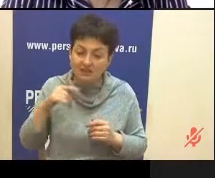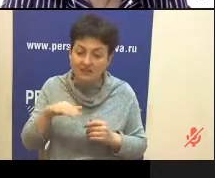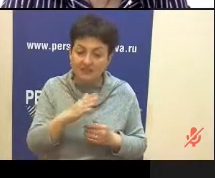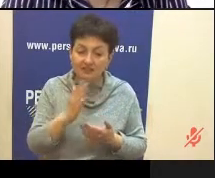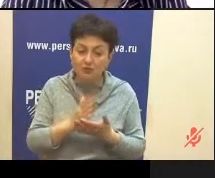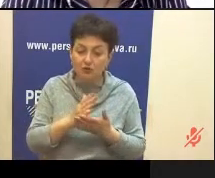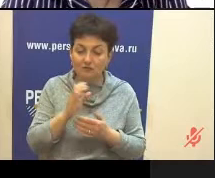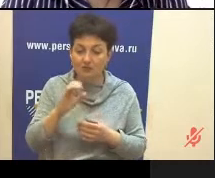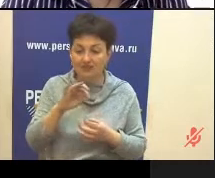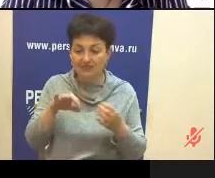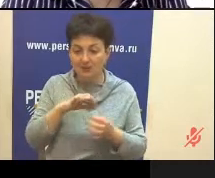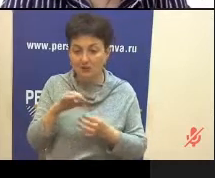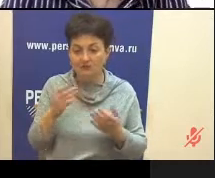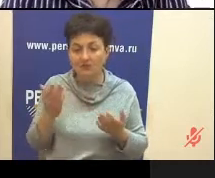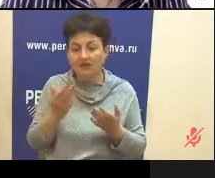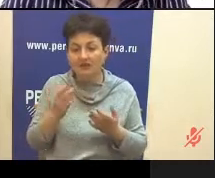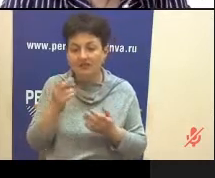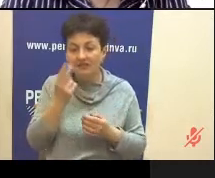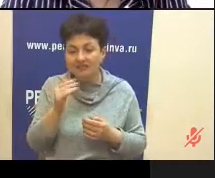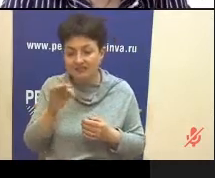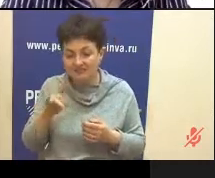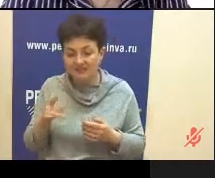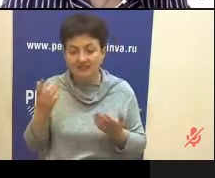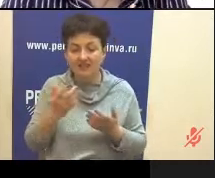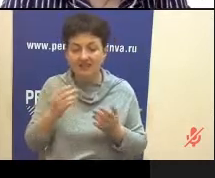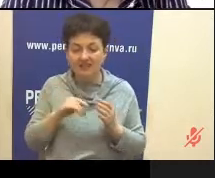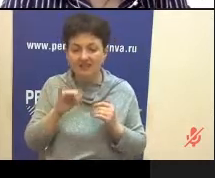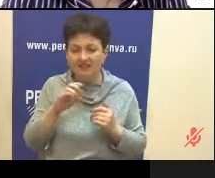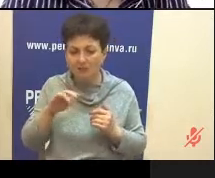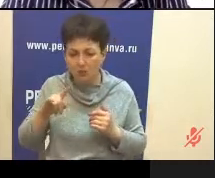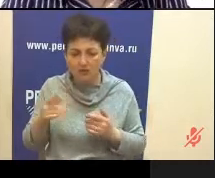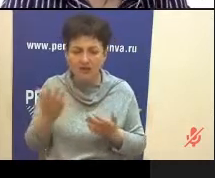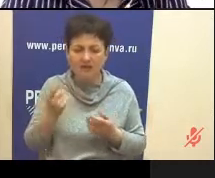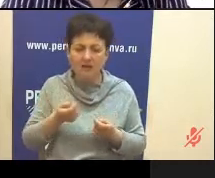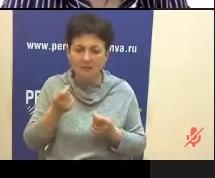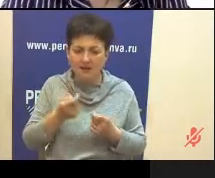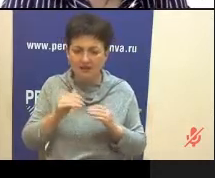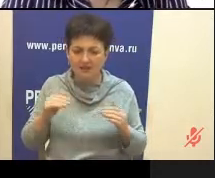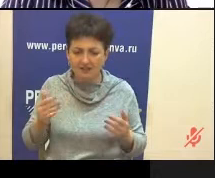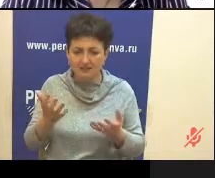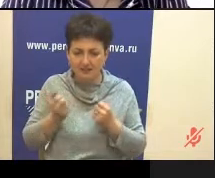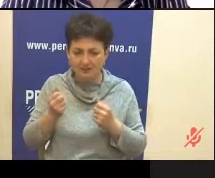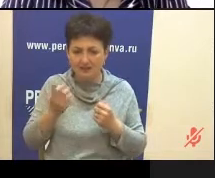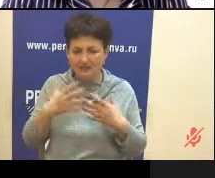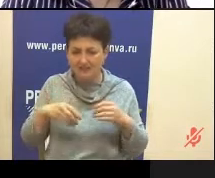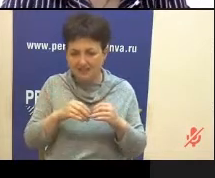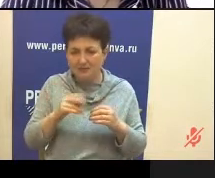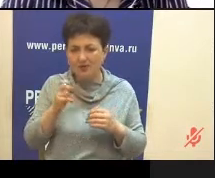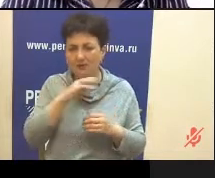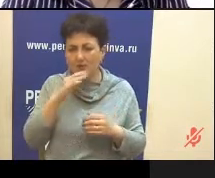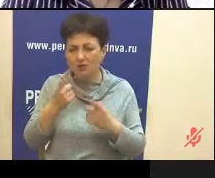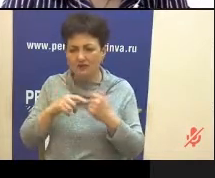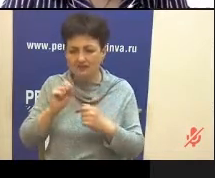России сейчас существует с сиротством, какие цифры, какие исходы, как мало детей принимаются в семьи и